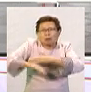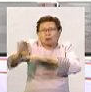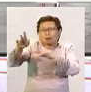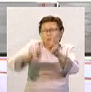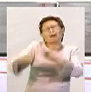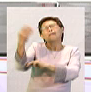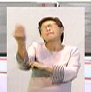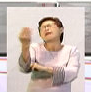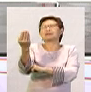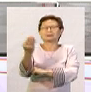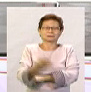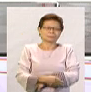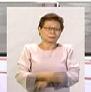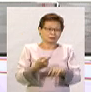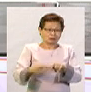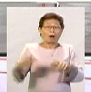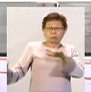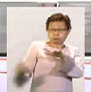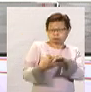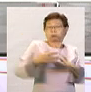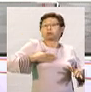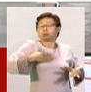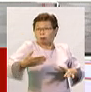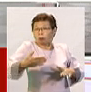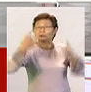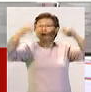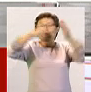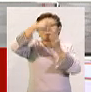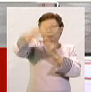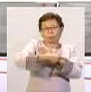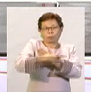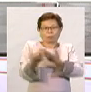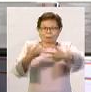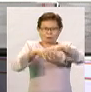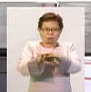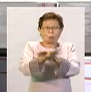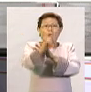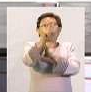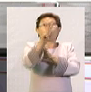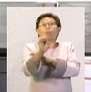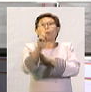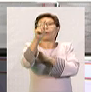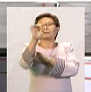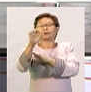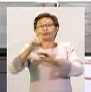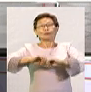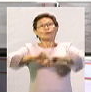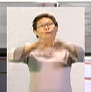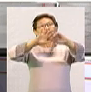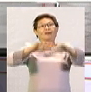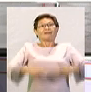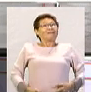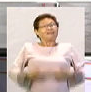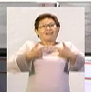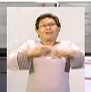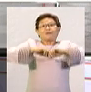menjadi kebiasaan. Namun, kemunculan sukarelawan yang menjayakan program integrasi Vortex membawa sinar cahaya buat mereka.